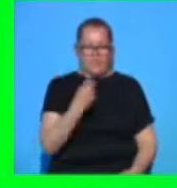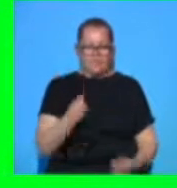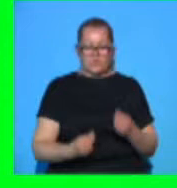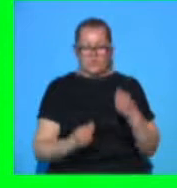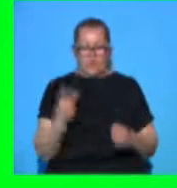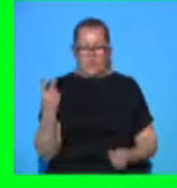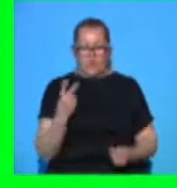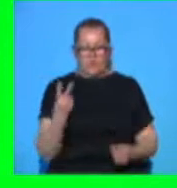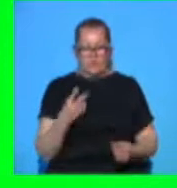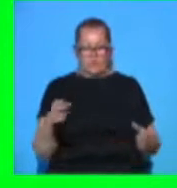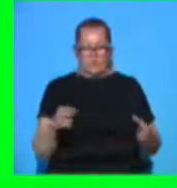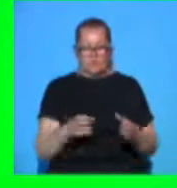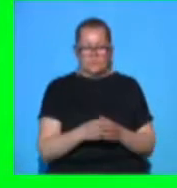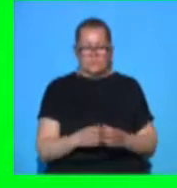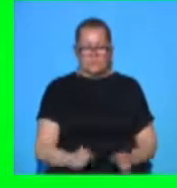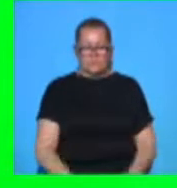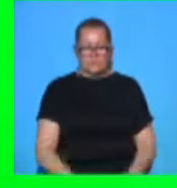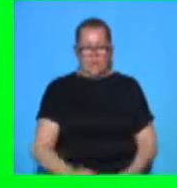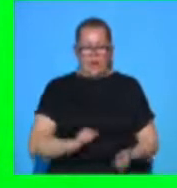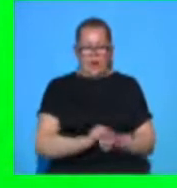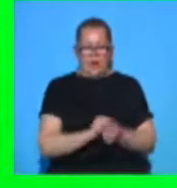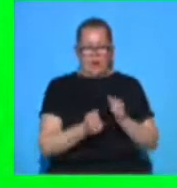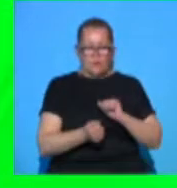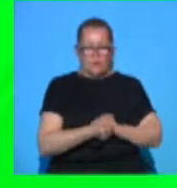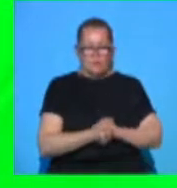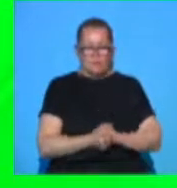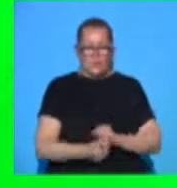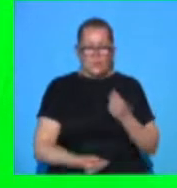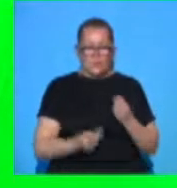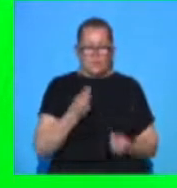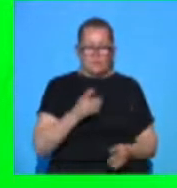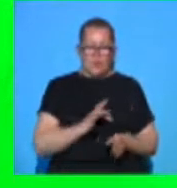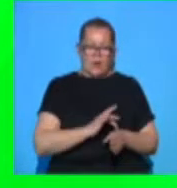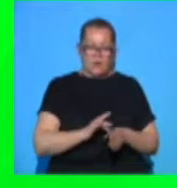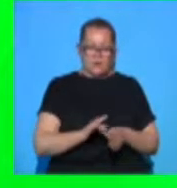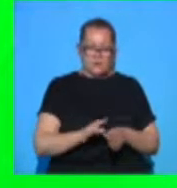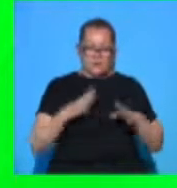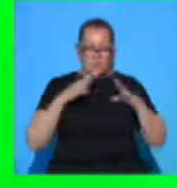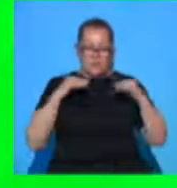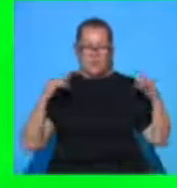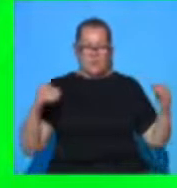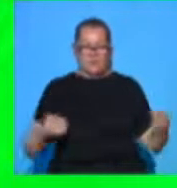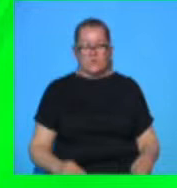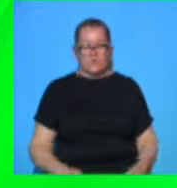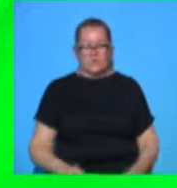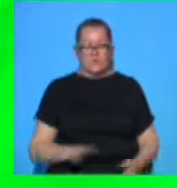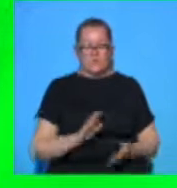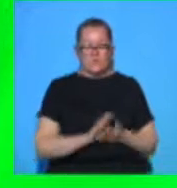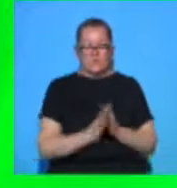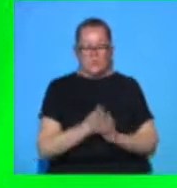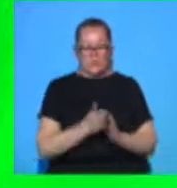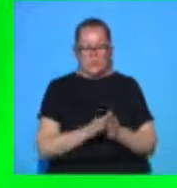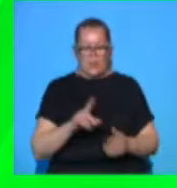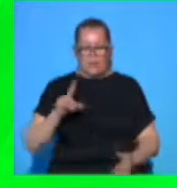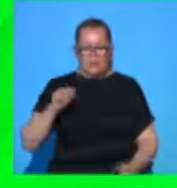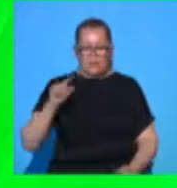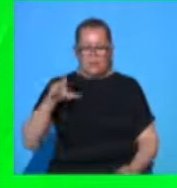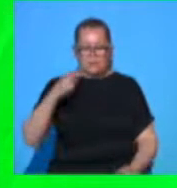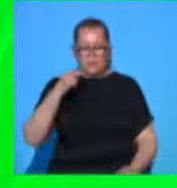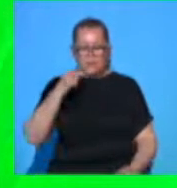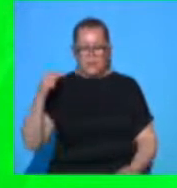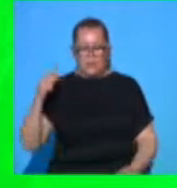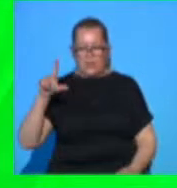joc în care ambele echipe s-au apărat agresiv, iar jucătoarele au greșit mult în atac, tabela de marcaj a indicat